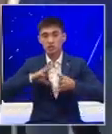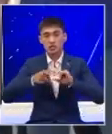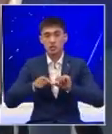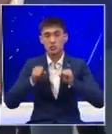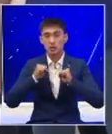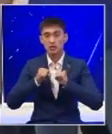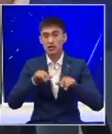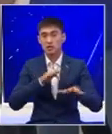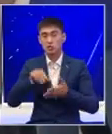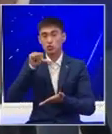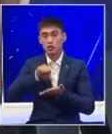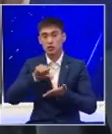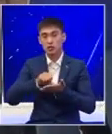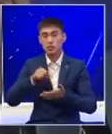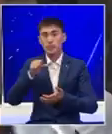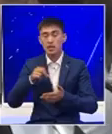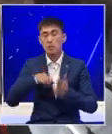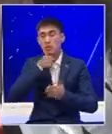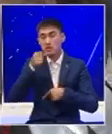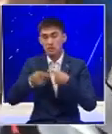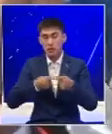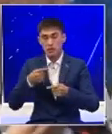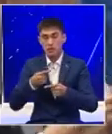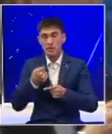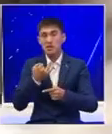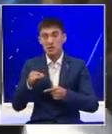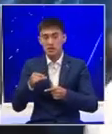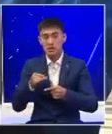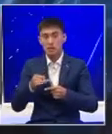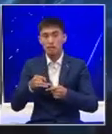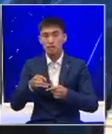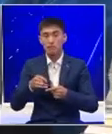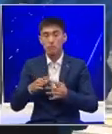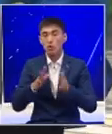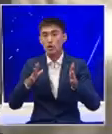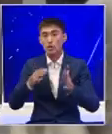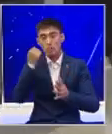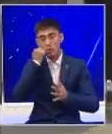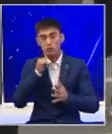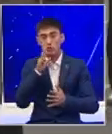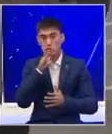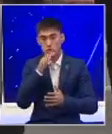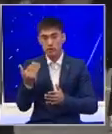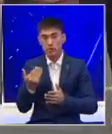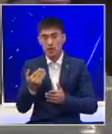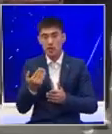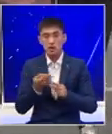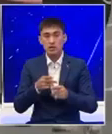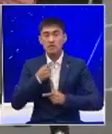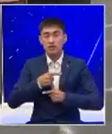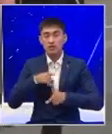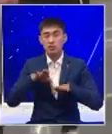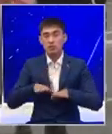целом спортивной акции приняли участие как подрастающее поколение так и представители более преклонного возраста к слову